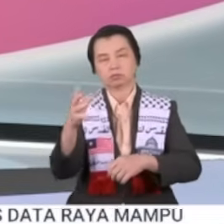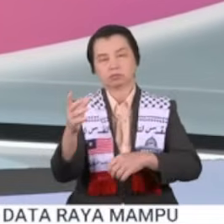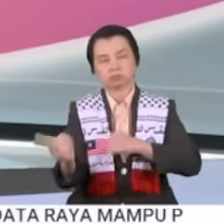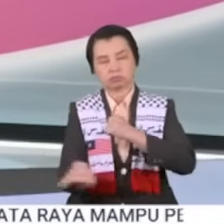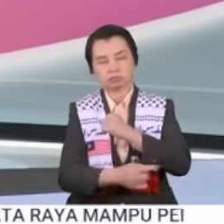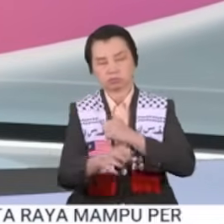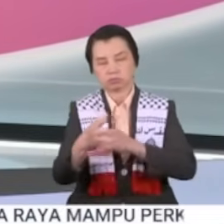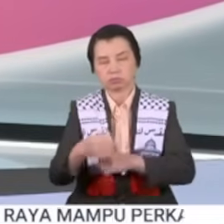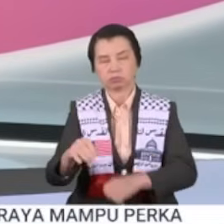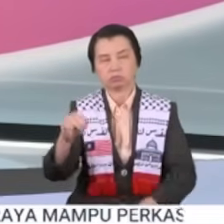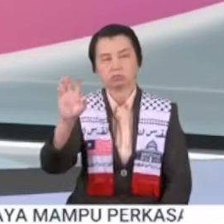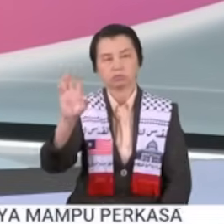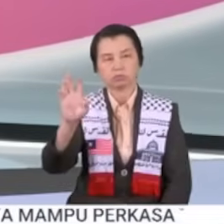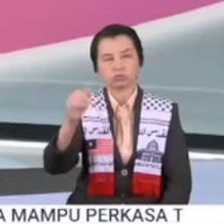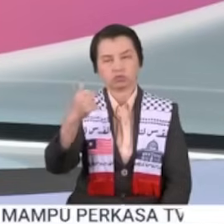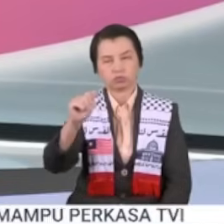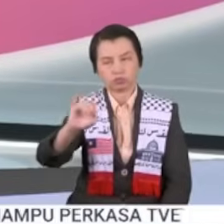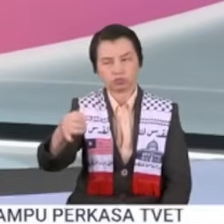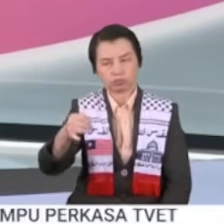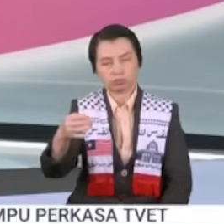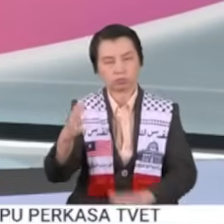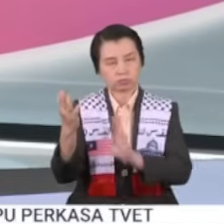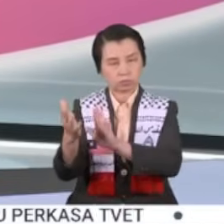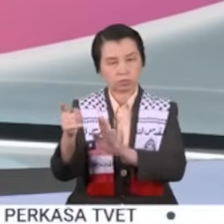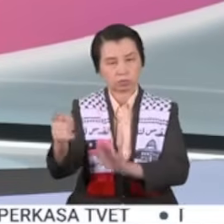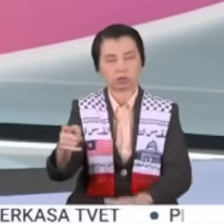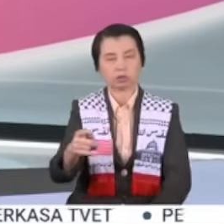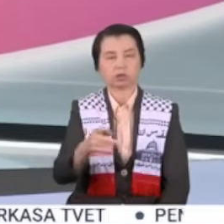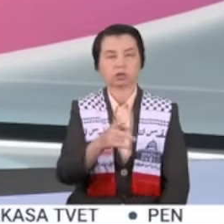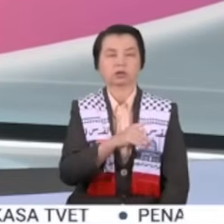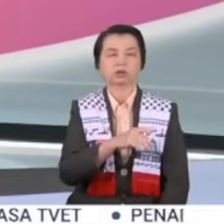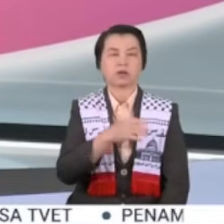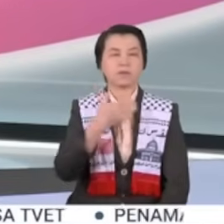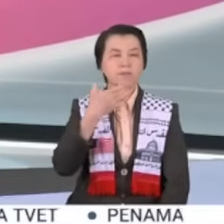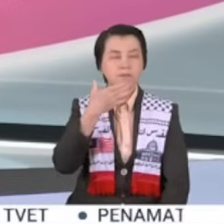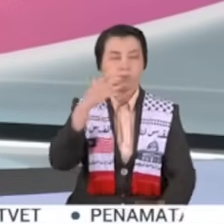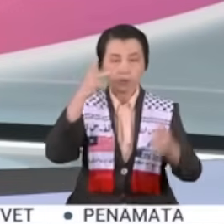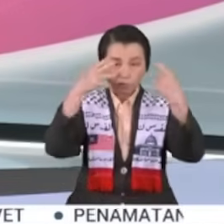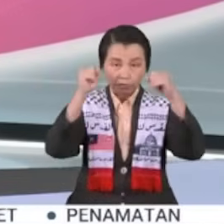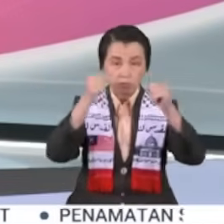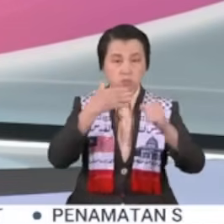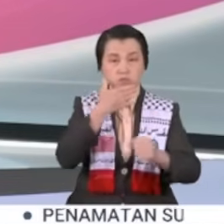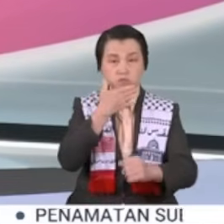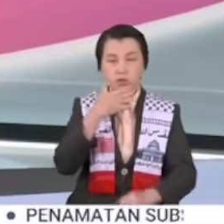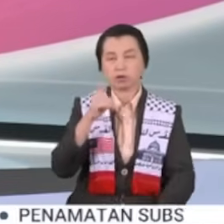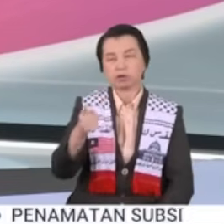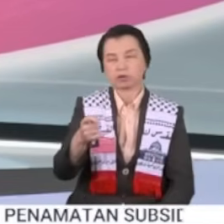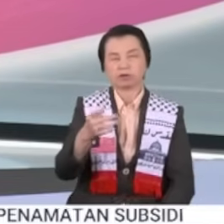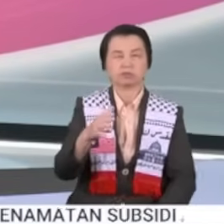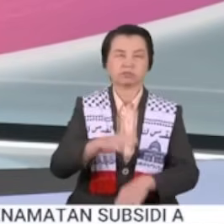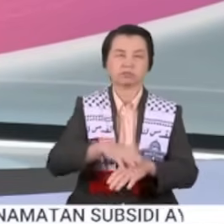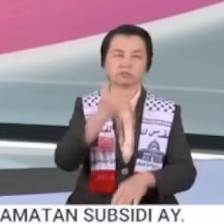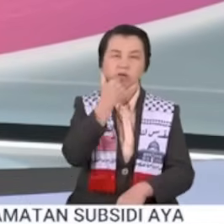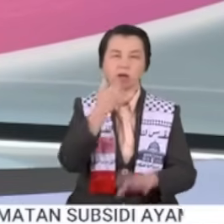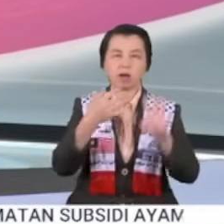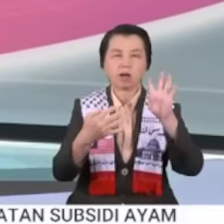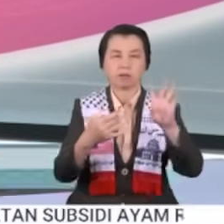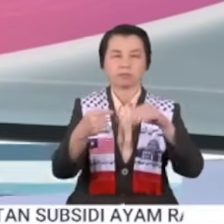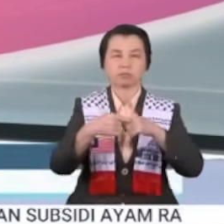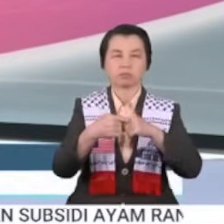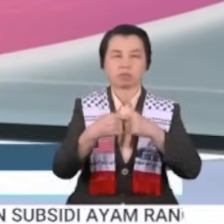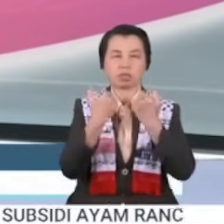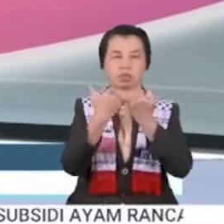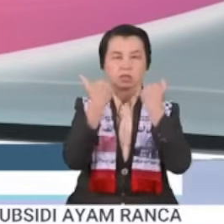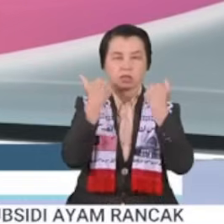terhadap ahli parlimen muar Syed saddiq Syed Abdul Rahman hukuman diputuskan selepas didapati bersalah atas empat tuduhan pecah